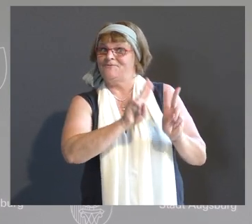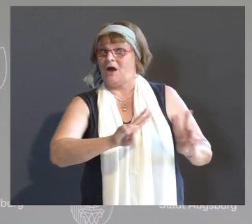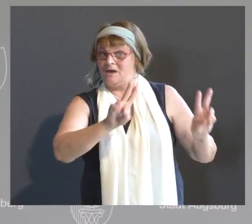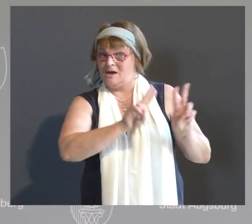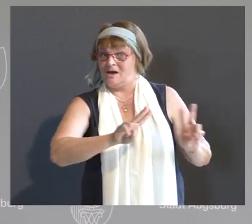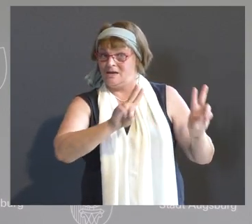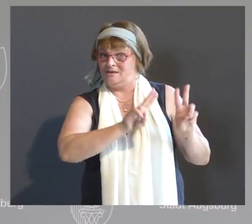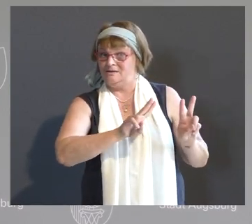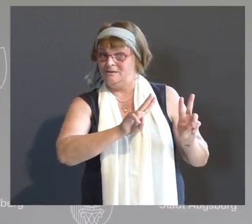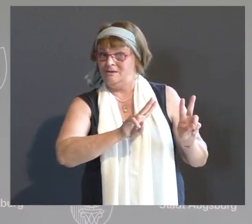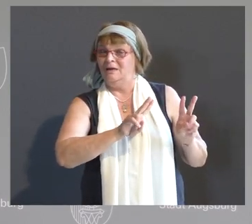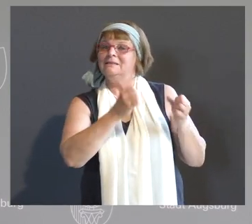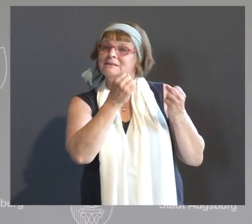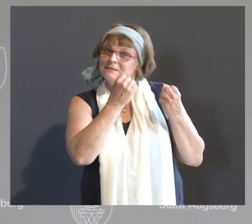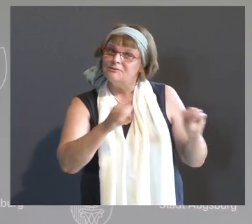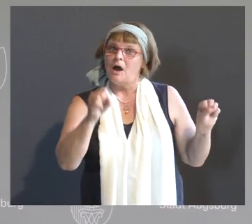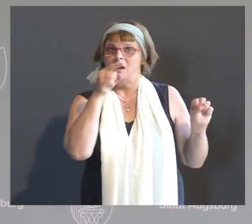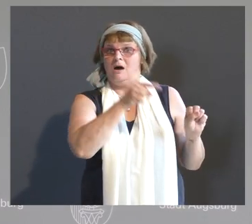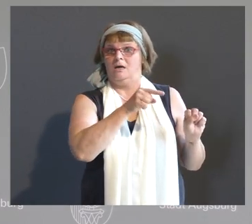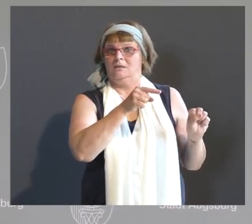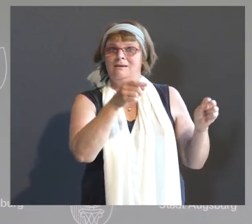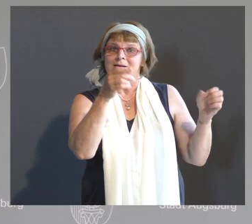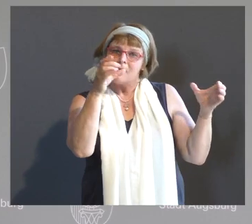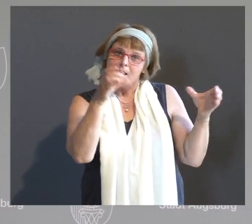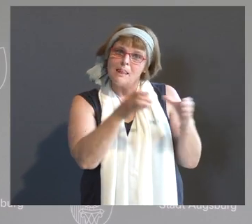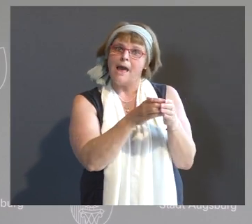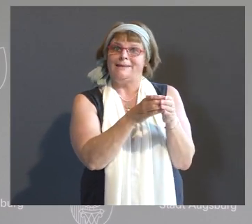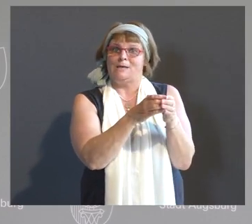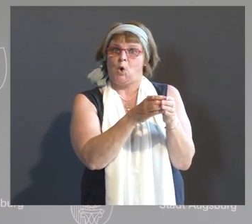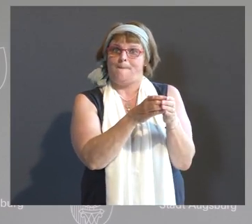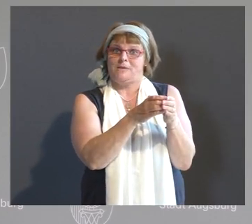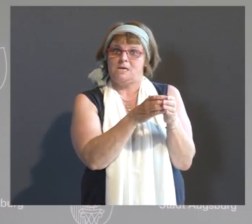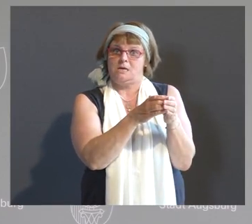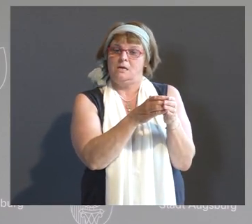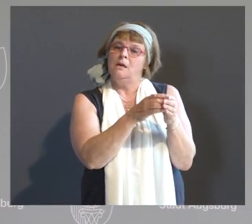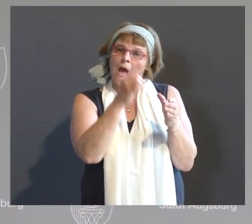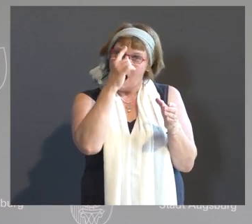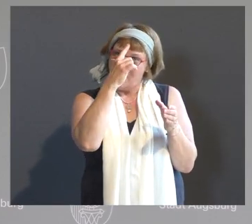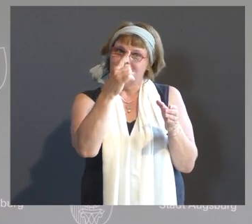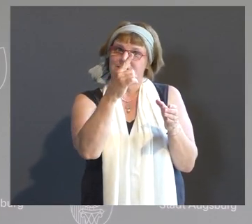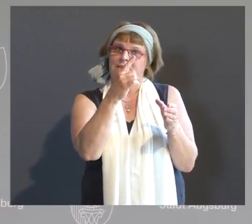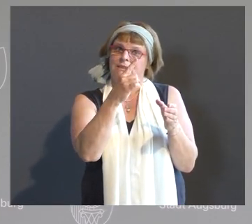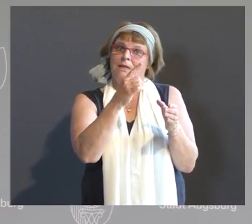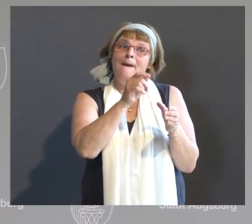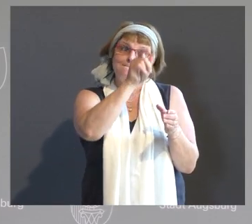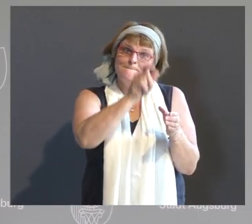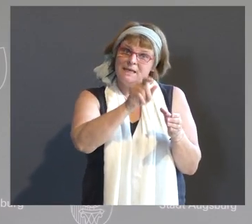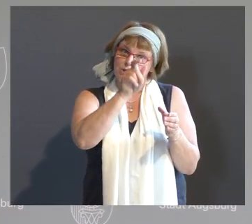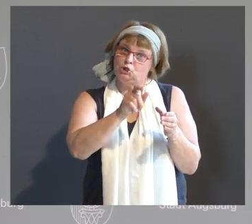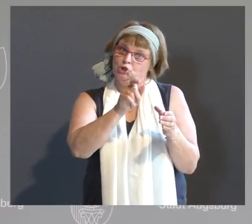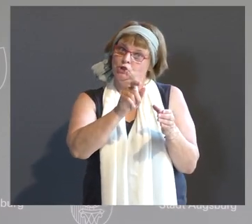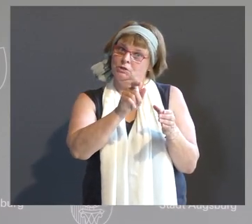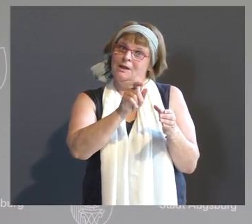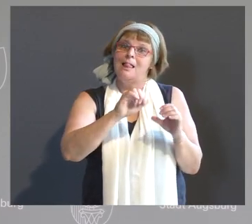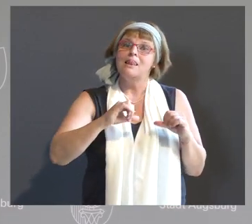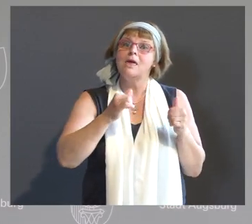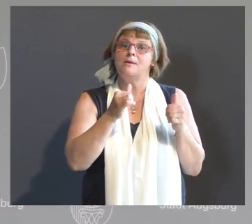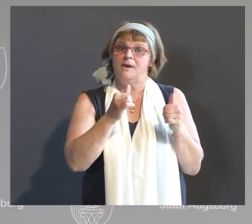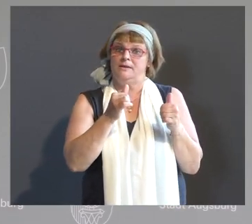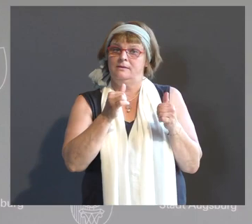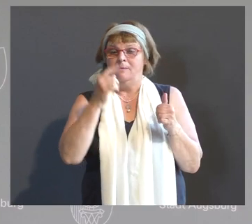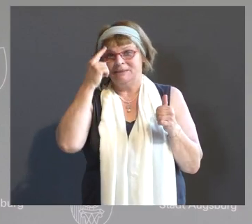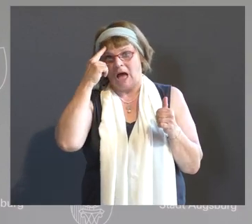für Provokation und Gewalt unter Gefährdung von Leib und Leben anderer rücksichtslos ausgenutzt. Es geht hier nicht nur